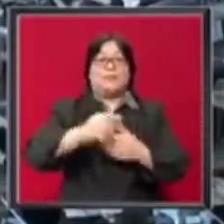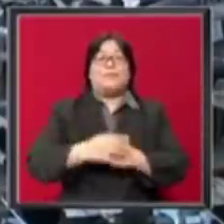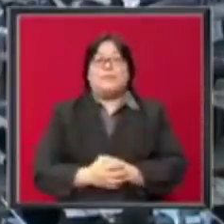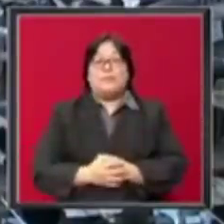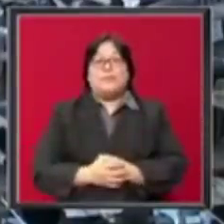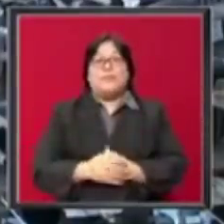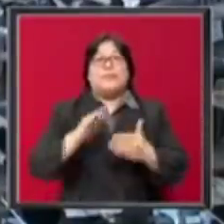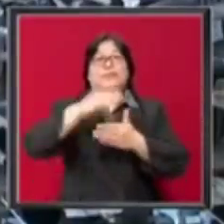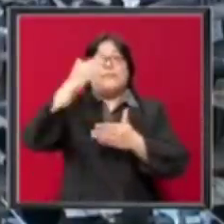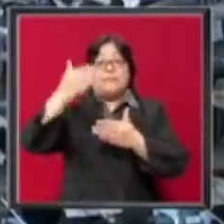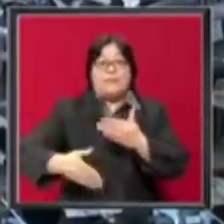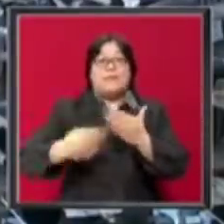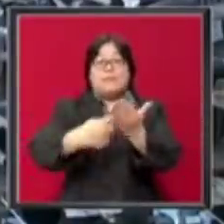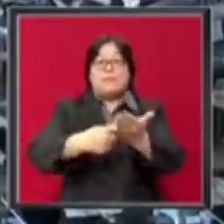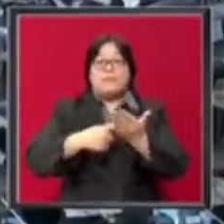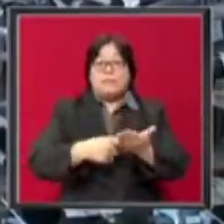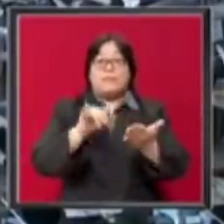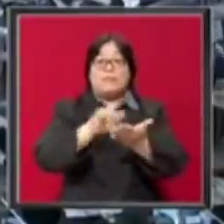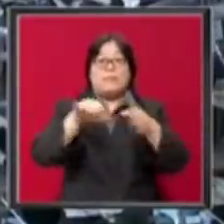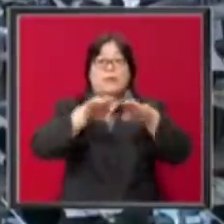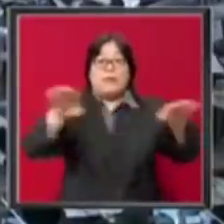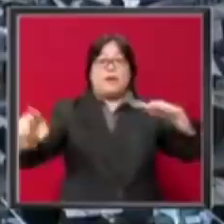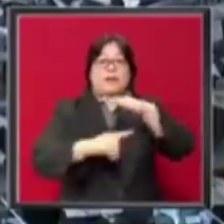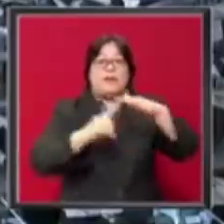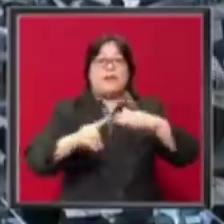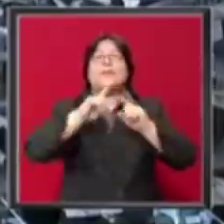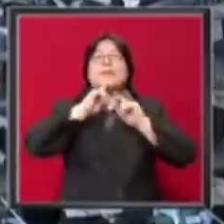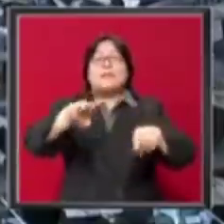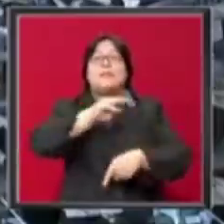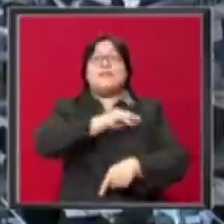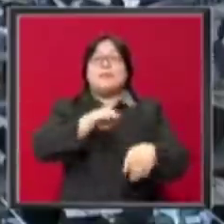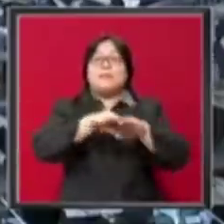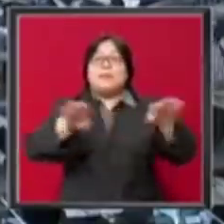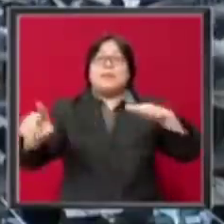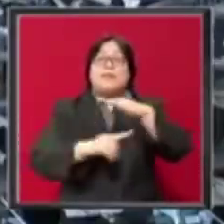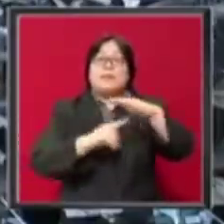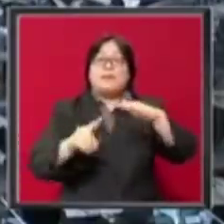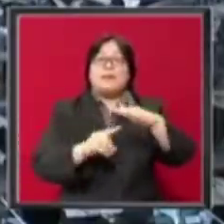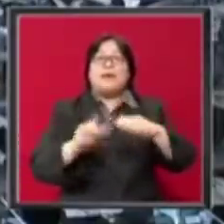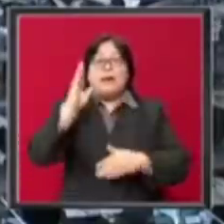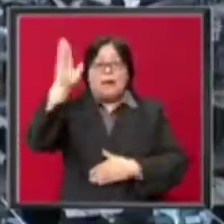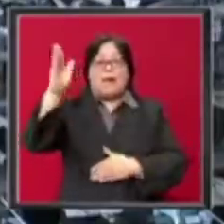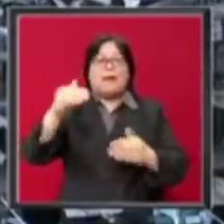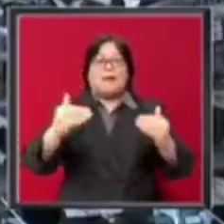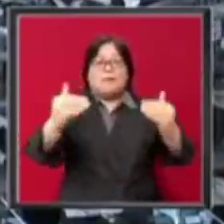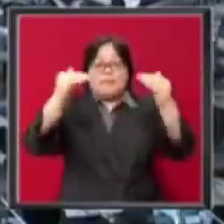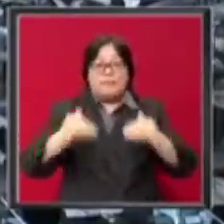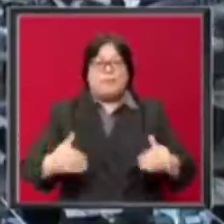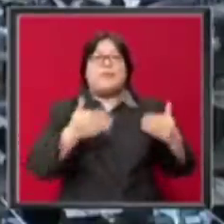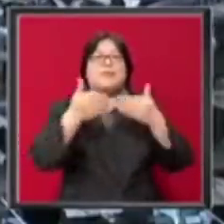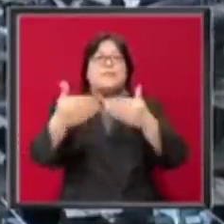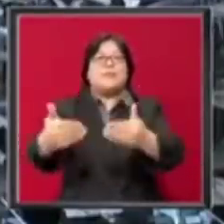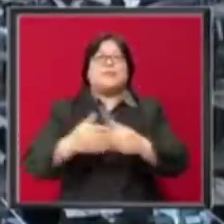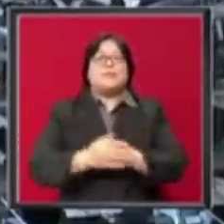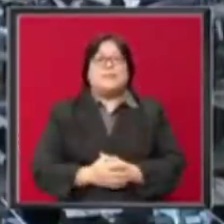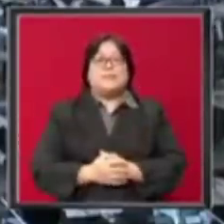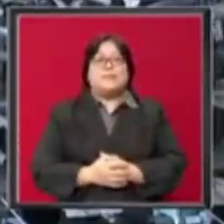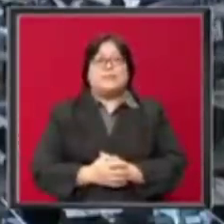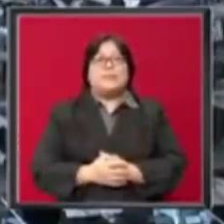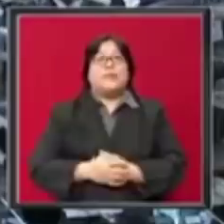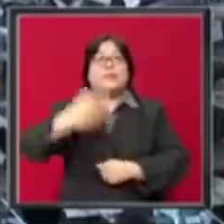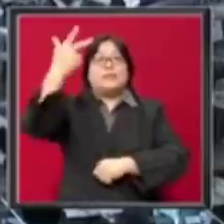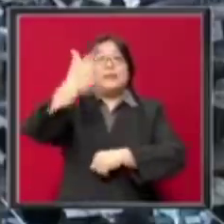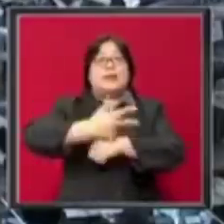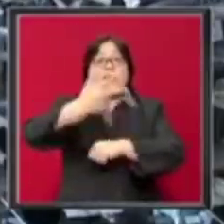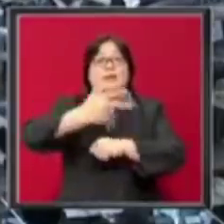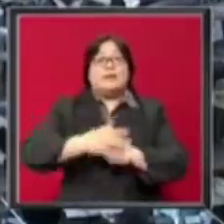Sebab kita tak payahlah dengar sangat kepada pengarah kesihatan juga. Ini dewan-dewan ni, rakyat kita ini yang wakil-wakil